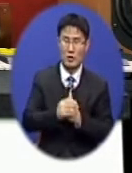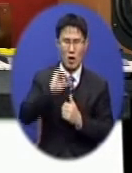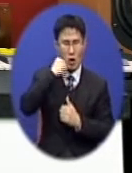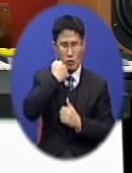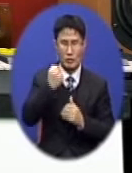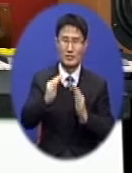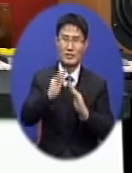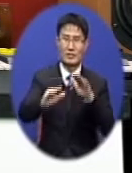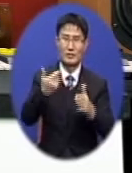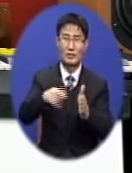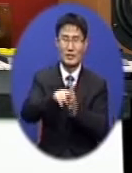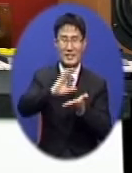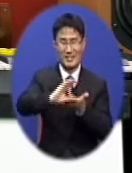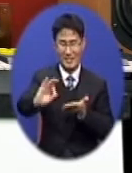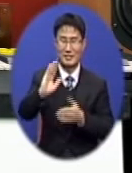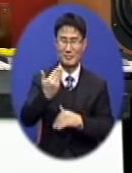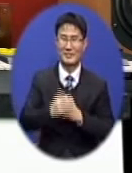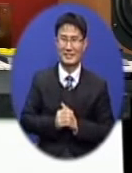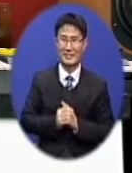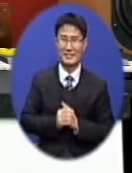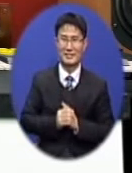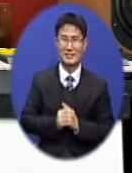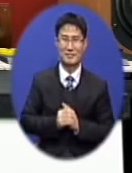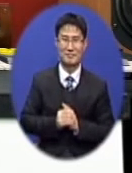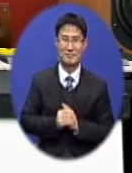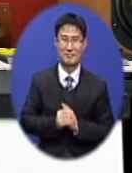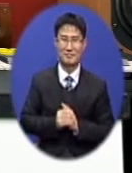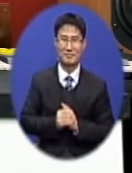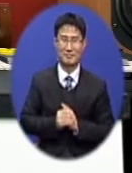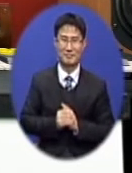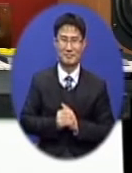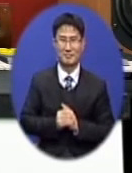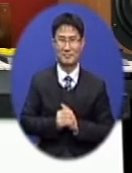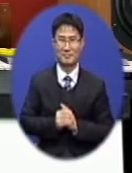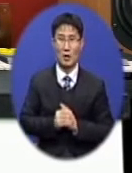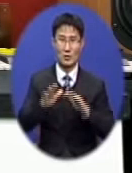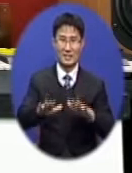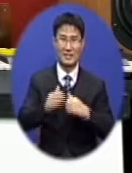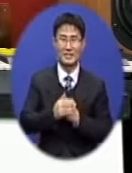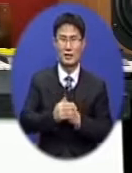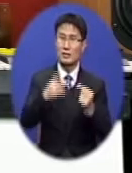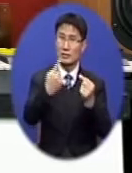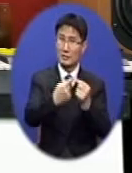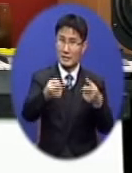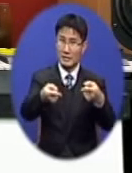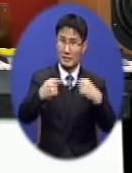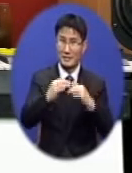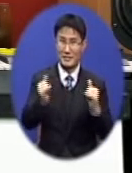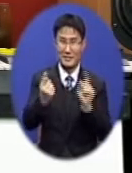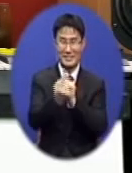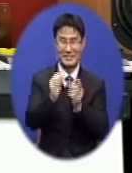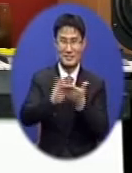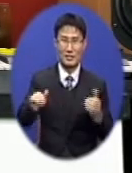위해서 전액 쓰여지게 네. 되는 점도 알려드립니다. 네. 자, 그렇다면 바로 오늘 첫 번째 참가자부터 만나볼까요?